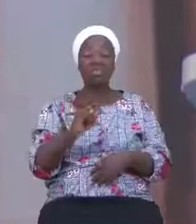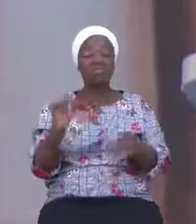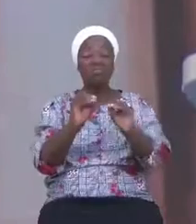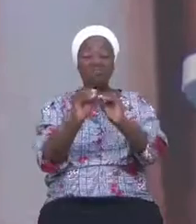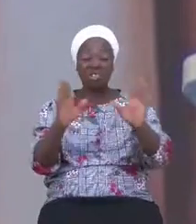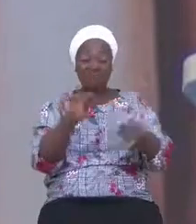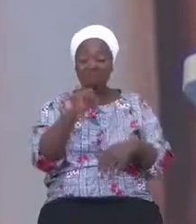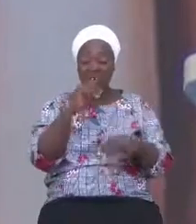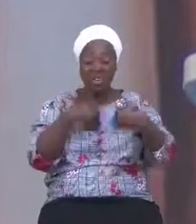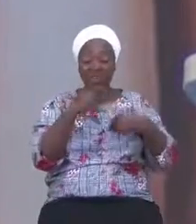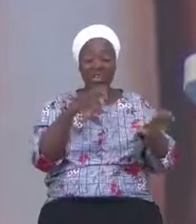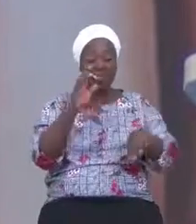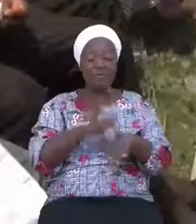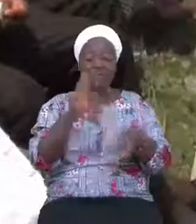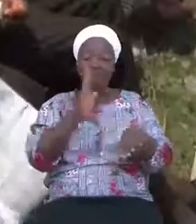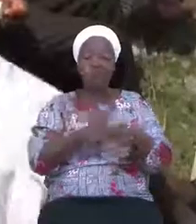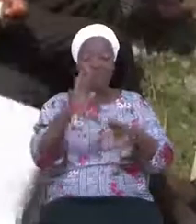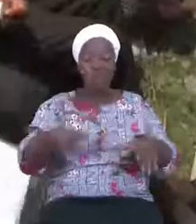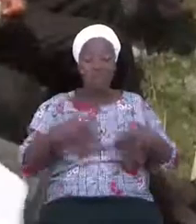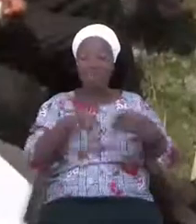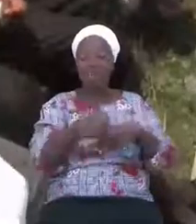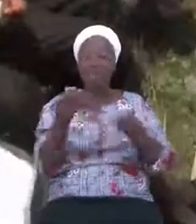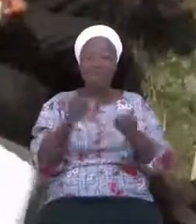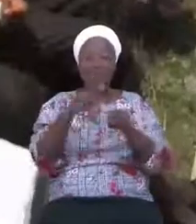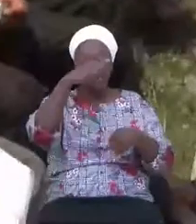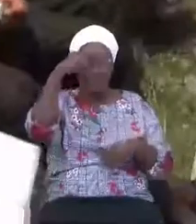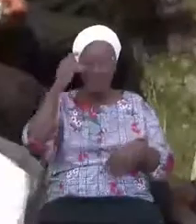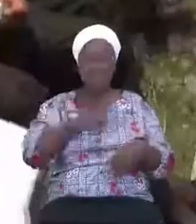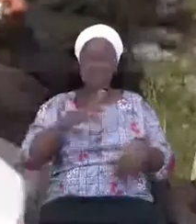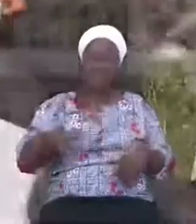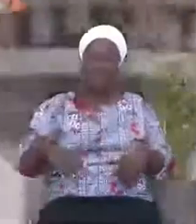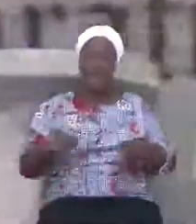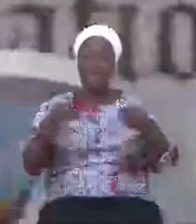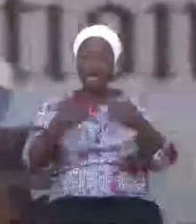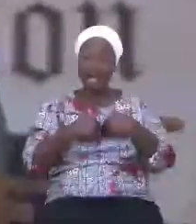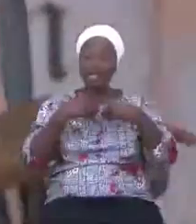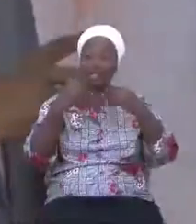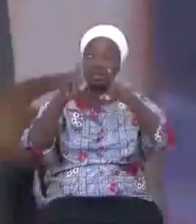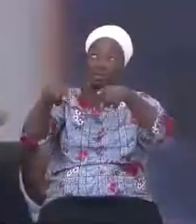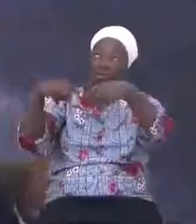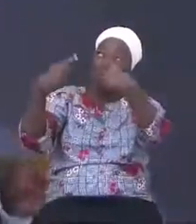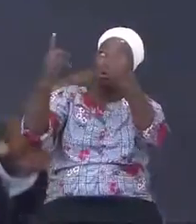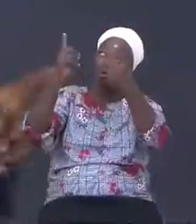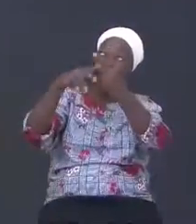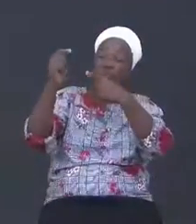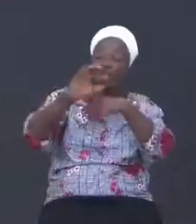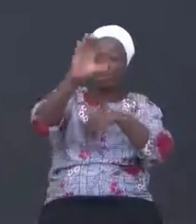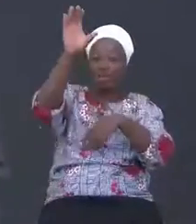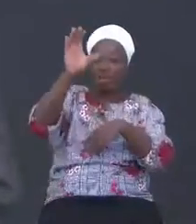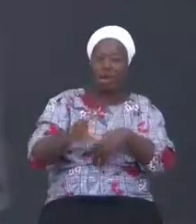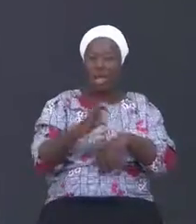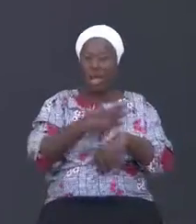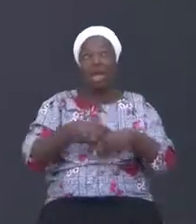n'aura pas d'effet dans ta vie. Parce que Christ est allé à la croix